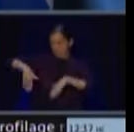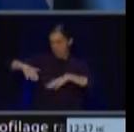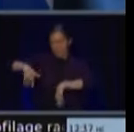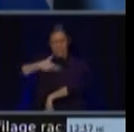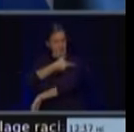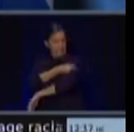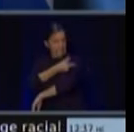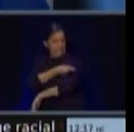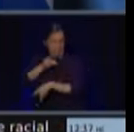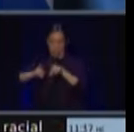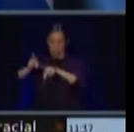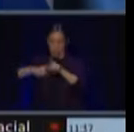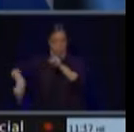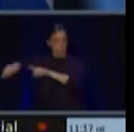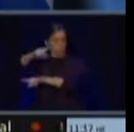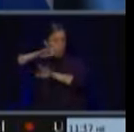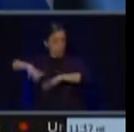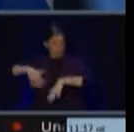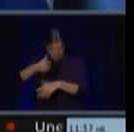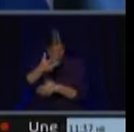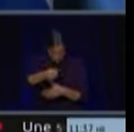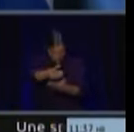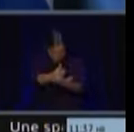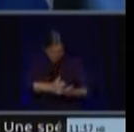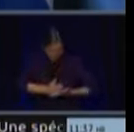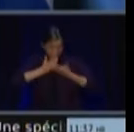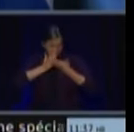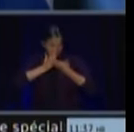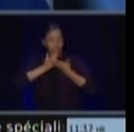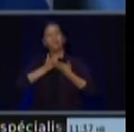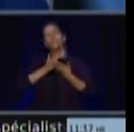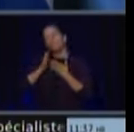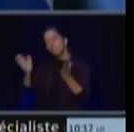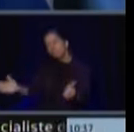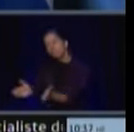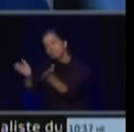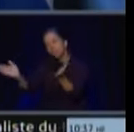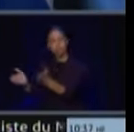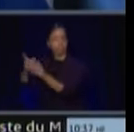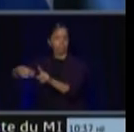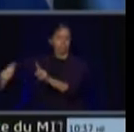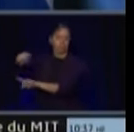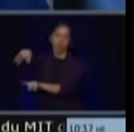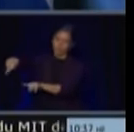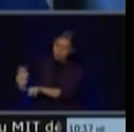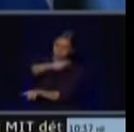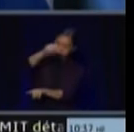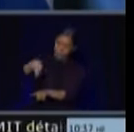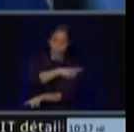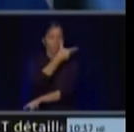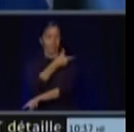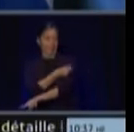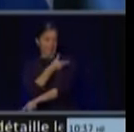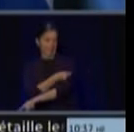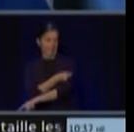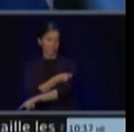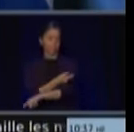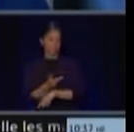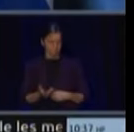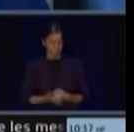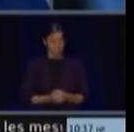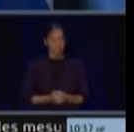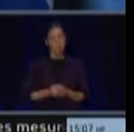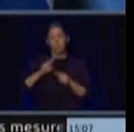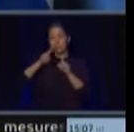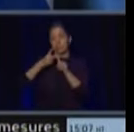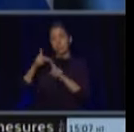ils doivent aller se faire vacciner. Puis à part les travailleurs, quelles seront les personnes qui seront touchées par la vaccination obligatoire dans le milieu de